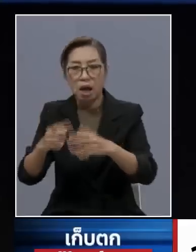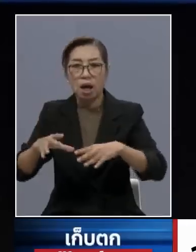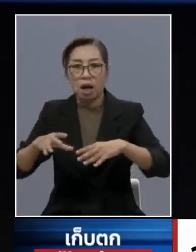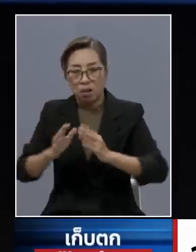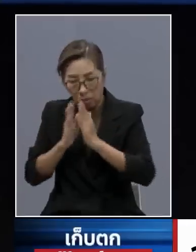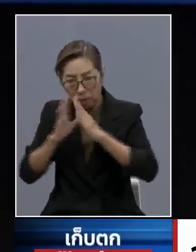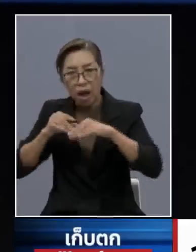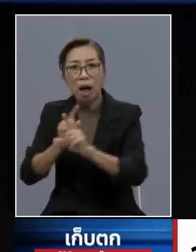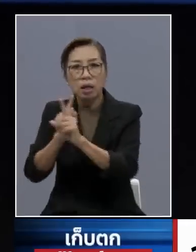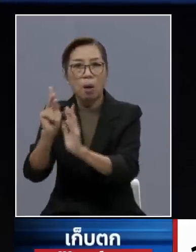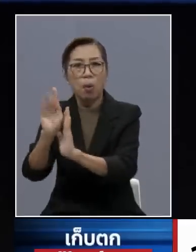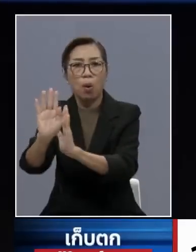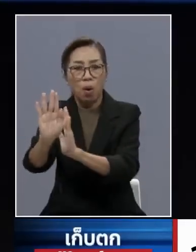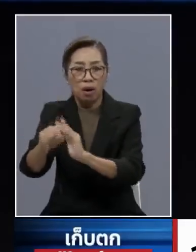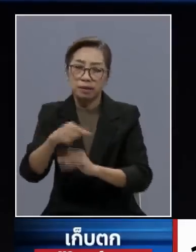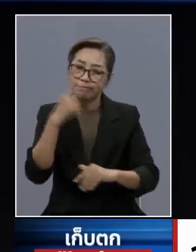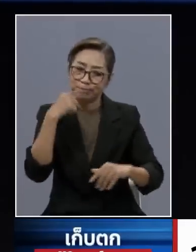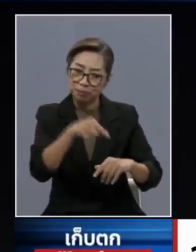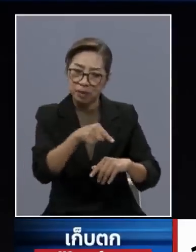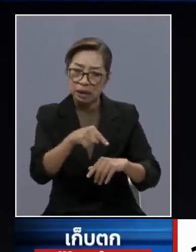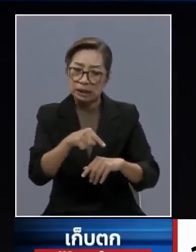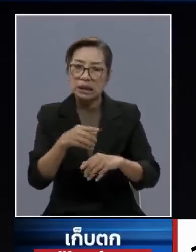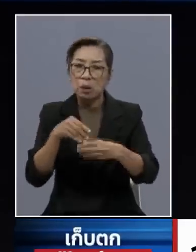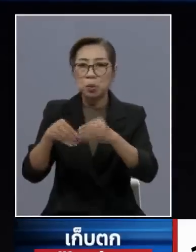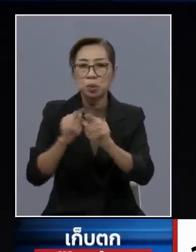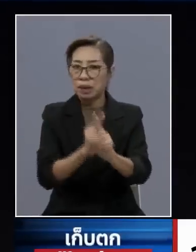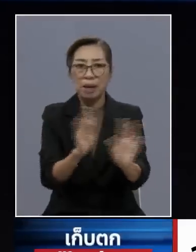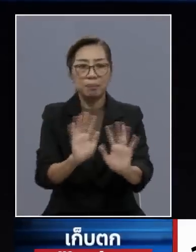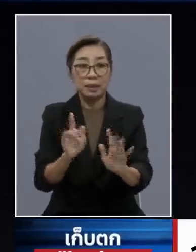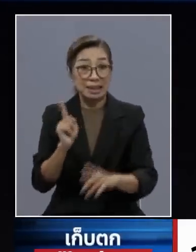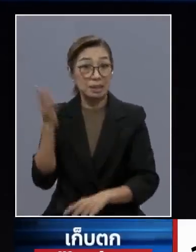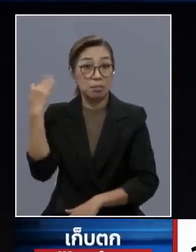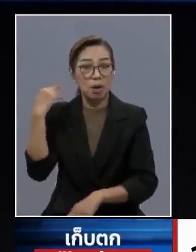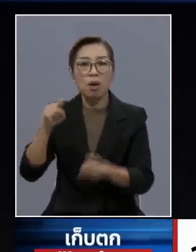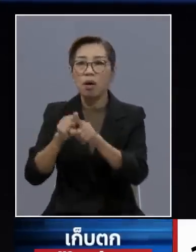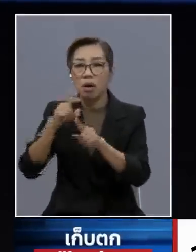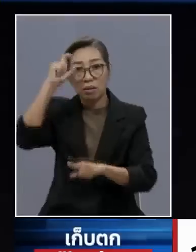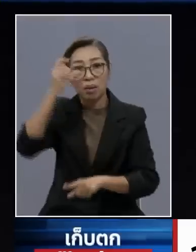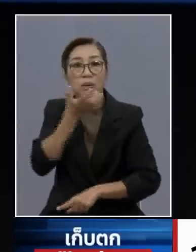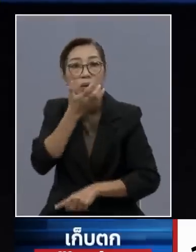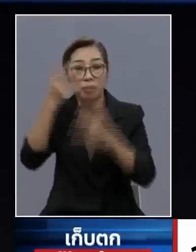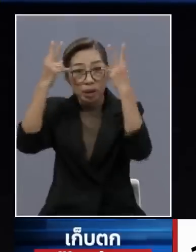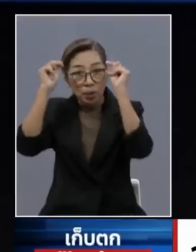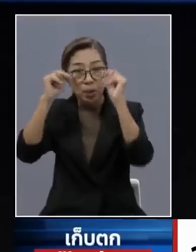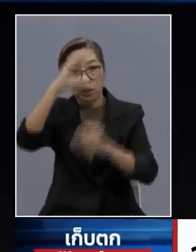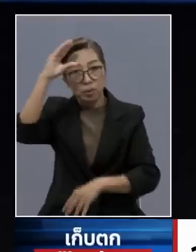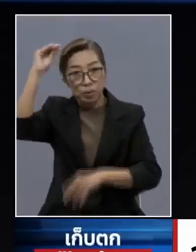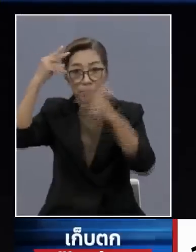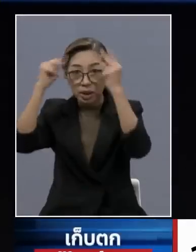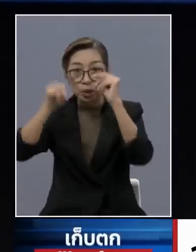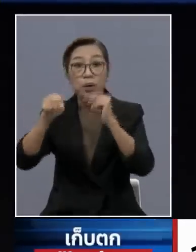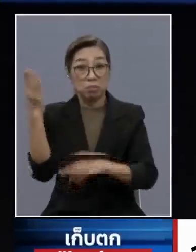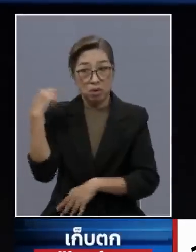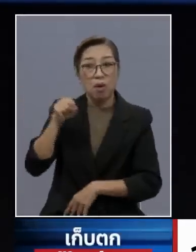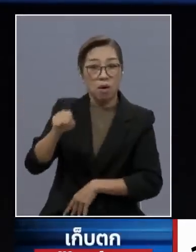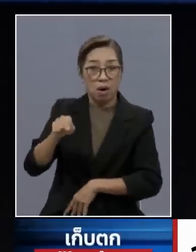น้าที่ประธานรัฐสภามาแล้วในปี2539นะครับยุคพลเอกชวลิตยงใจยุทธแล้วก็ยุคคุณชวนหลีกภัยแต่ด้วย